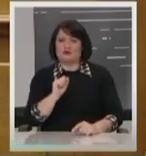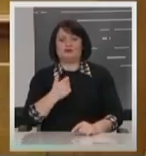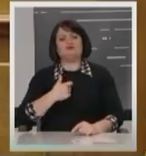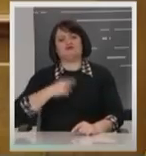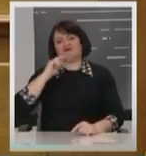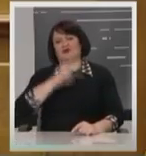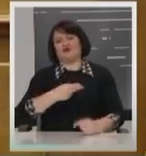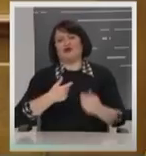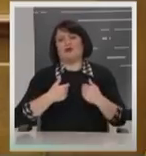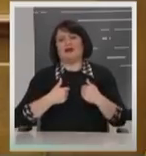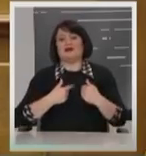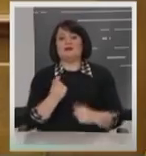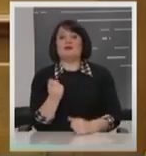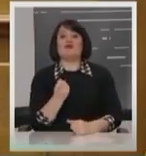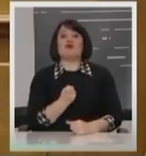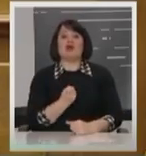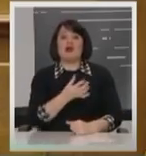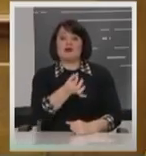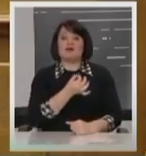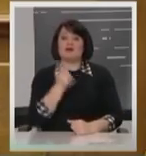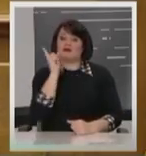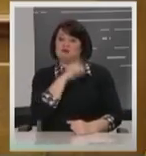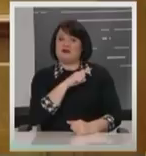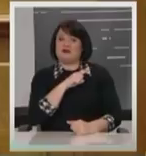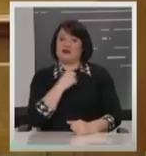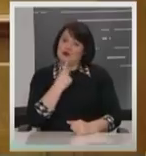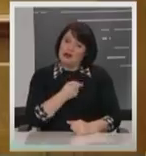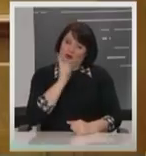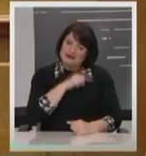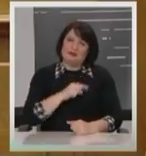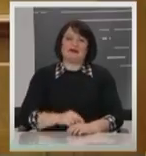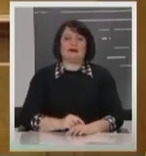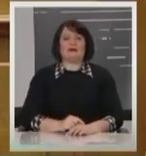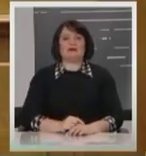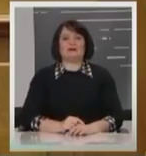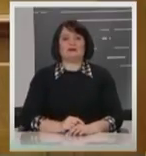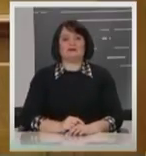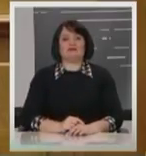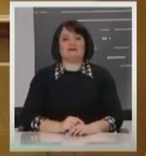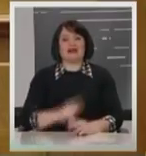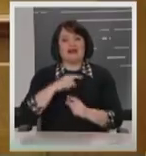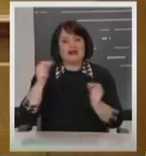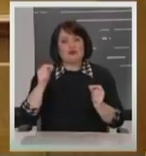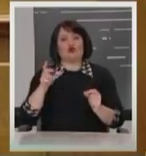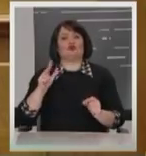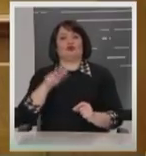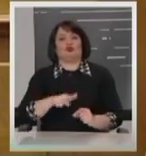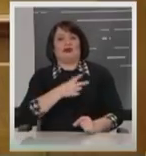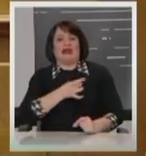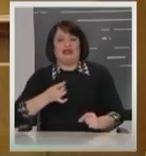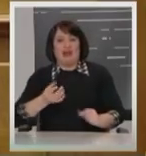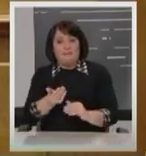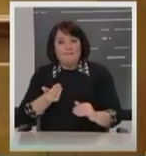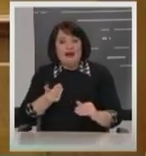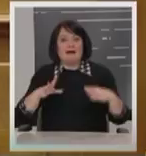εγώ και σας προκαλώ να με διαψεύσετε αν μπορείτε. Ψήφισαν και αυτές οι χώρες εκ των προτέρων